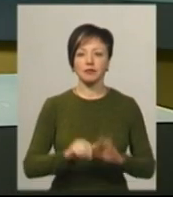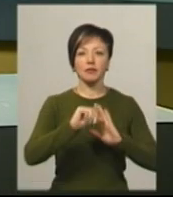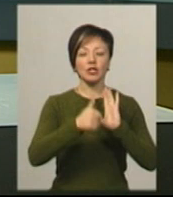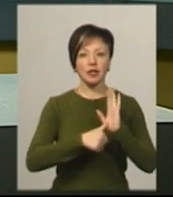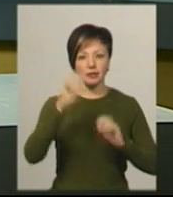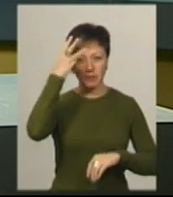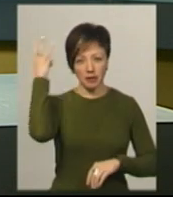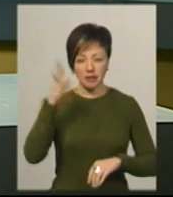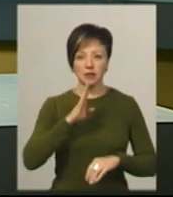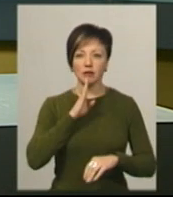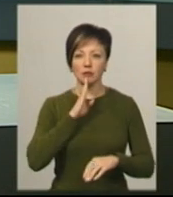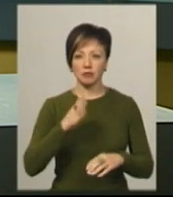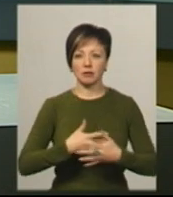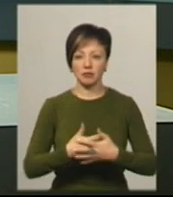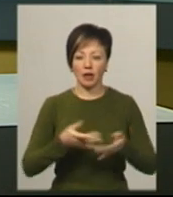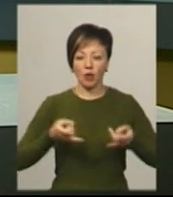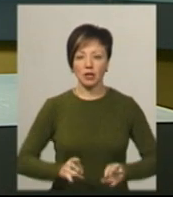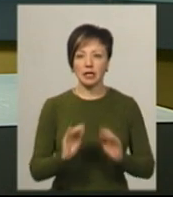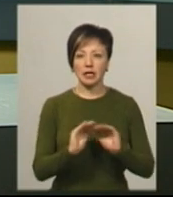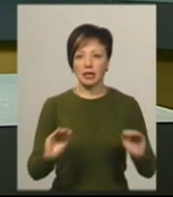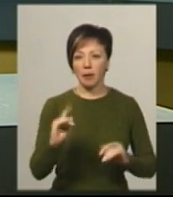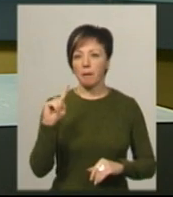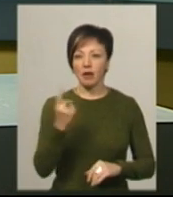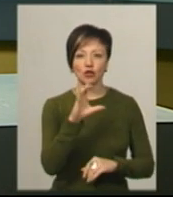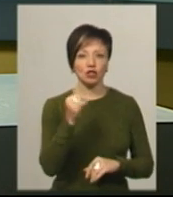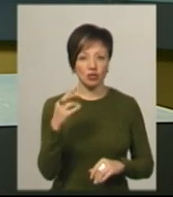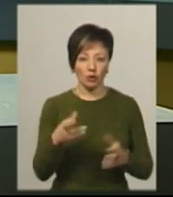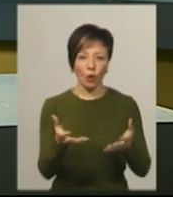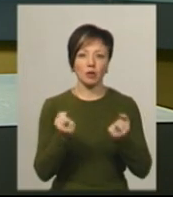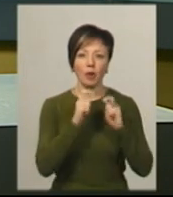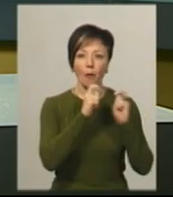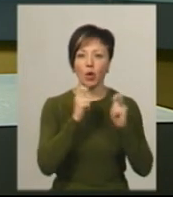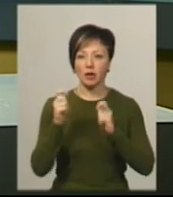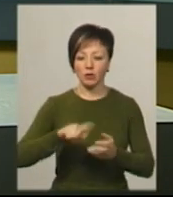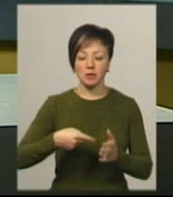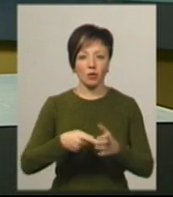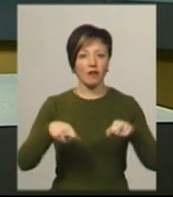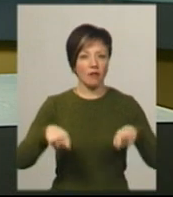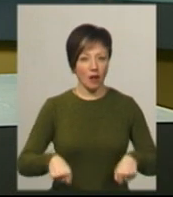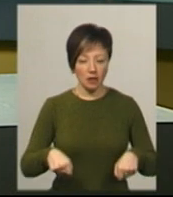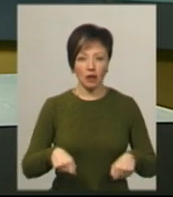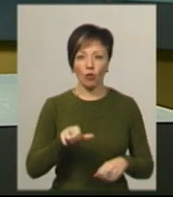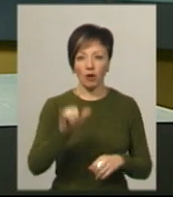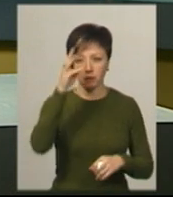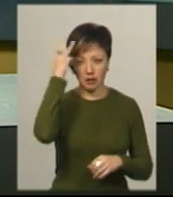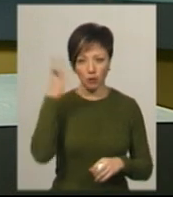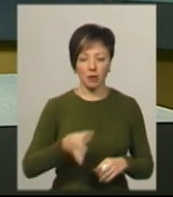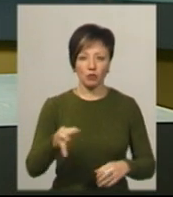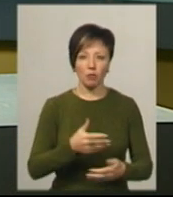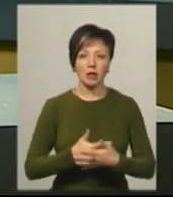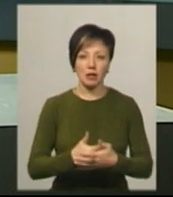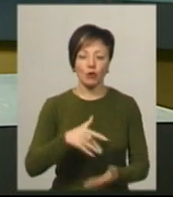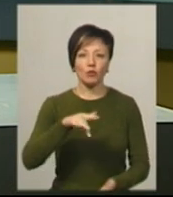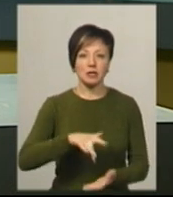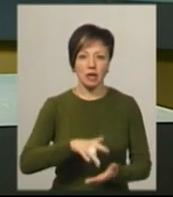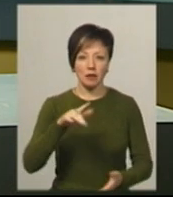16 хмельницьких породіль, котрі народили дітей впродовж 1 січня, отримали подарунки від міської влади. В Хмельницькому обласному